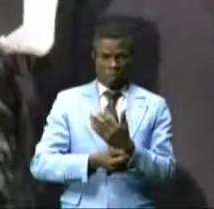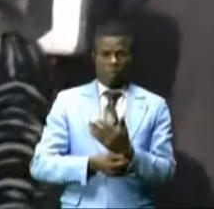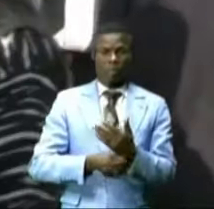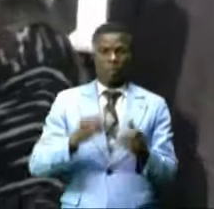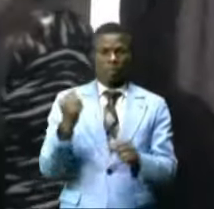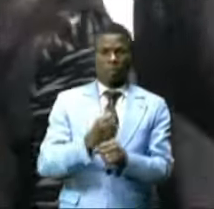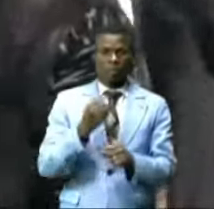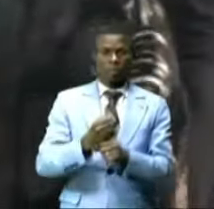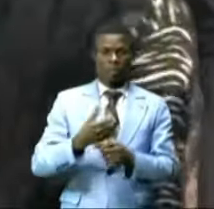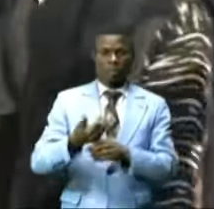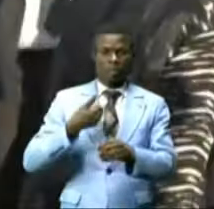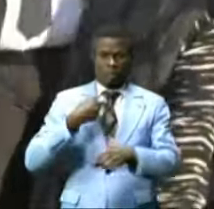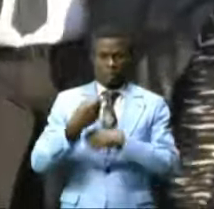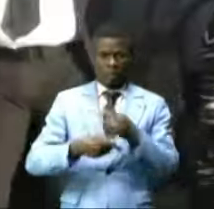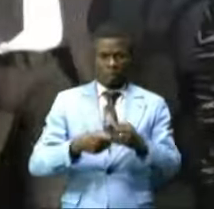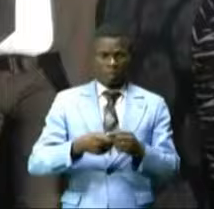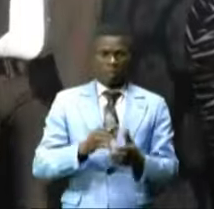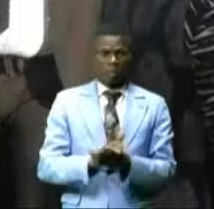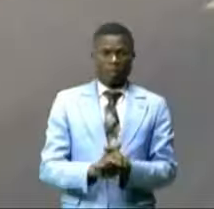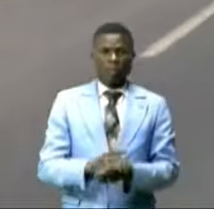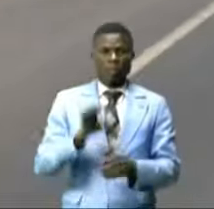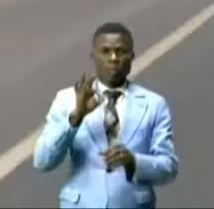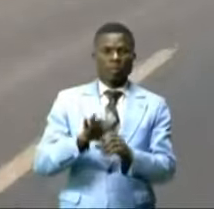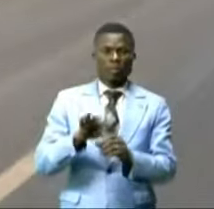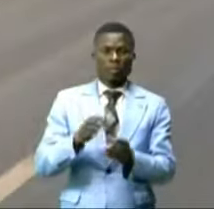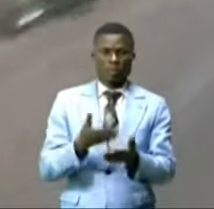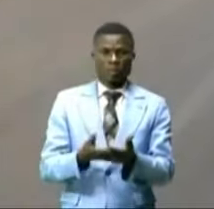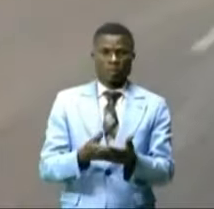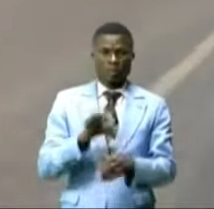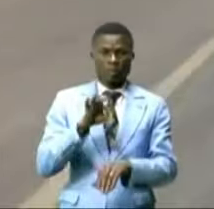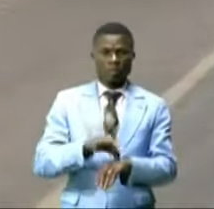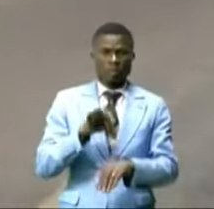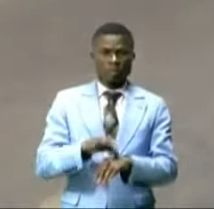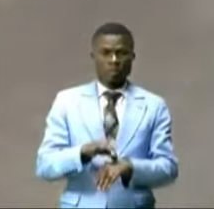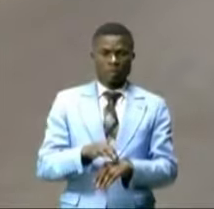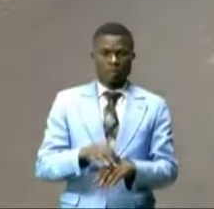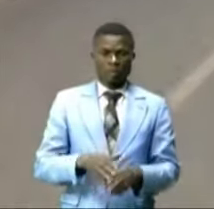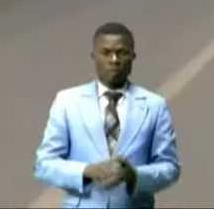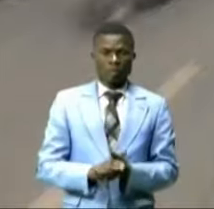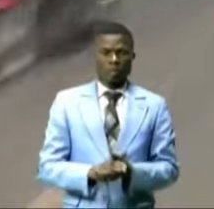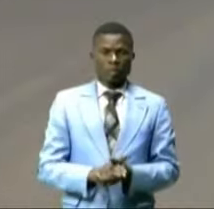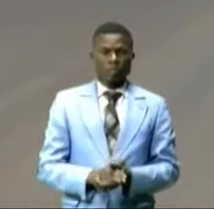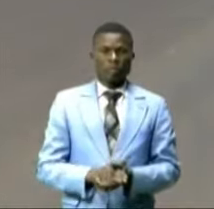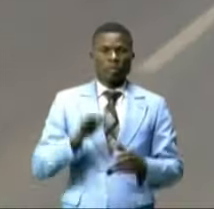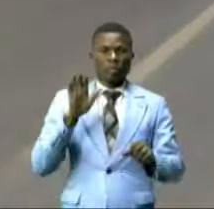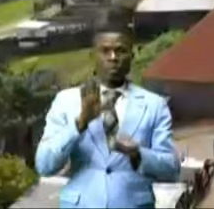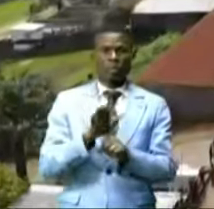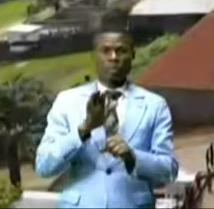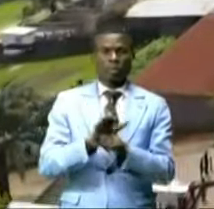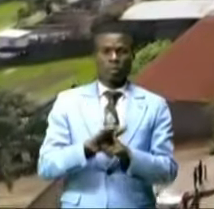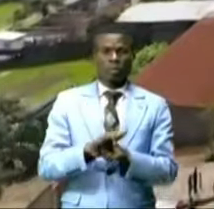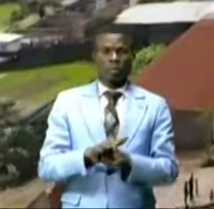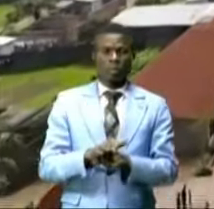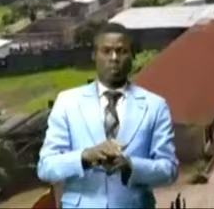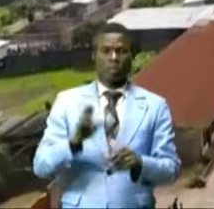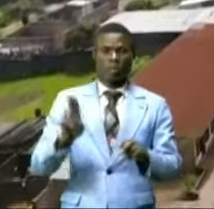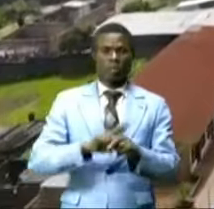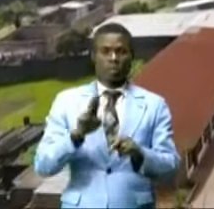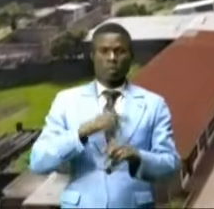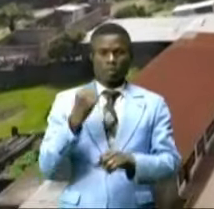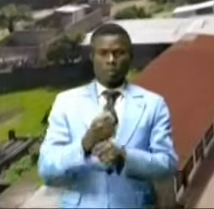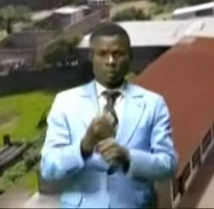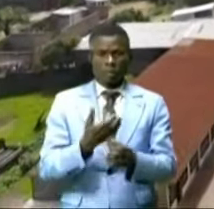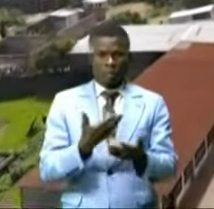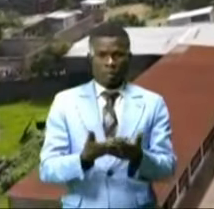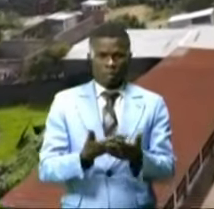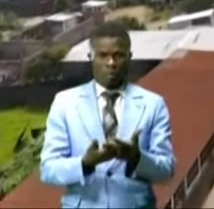avant le début de son périple électoral. L'occasion faisant les larrons, la compression du temps proposé pour l'exécution des travaux a